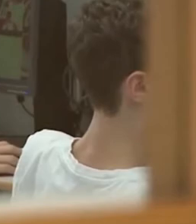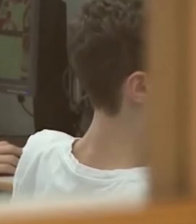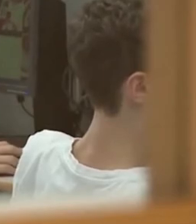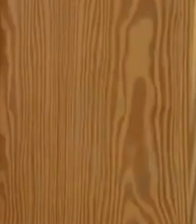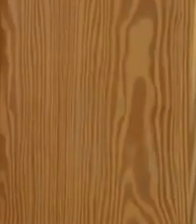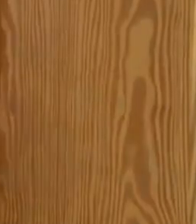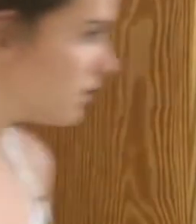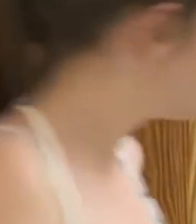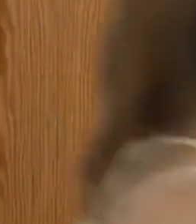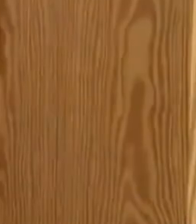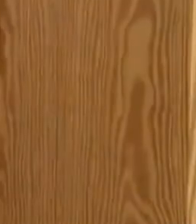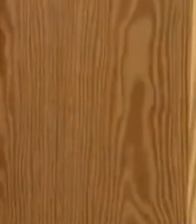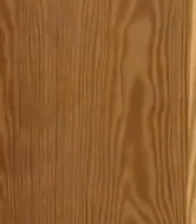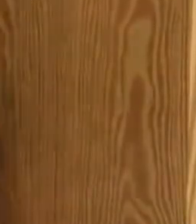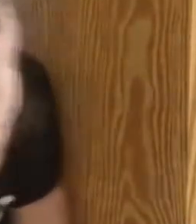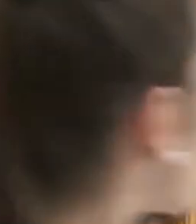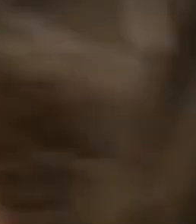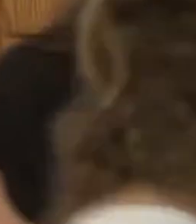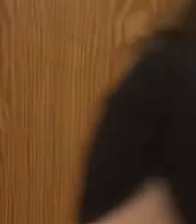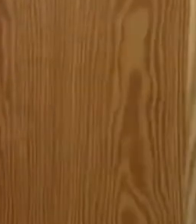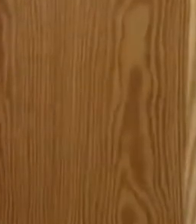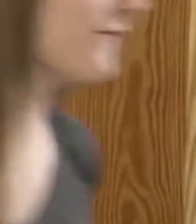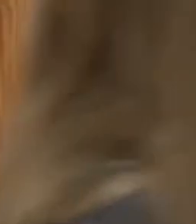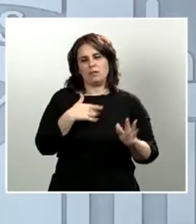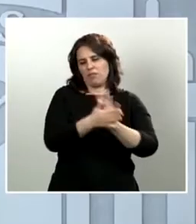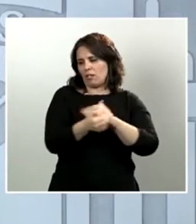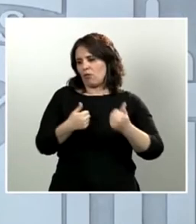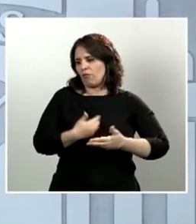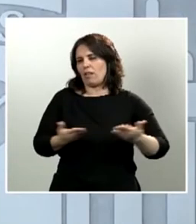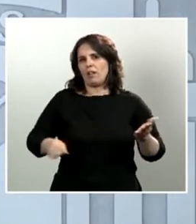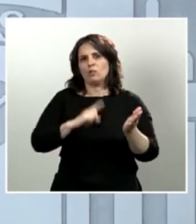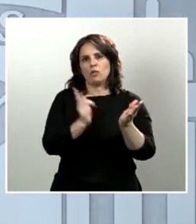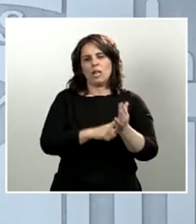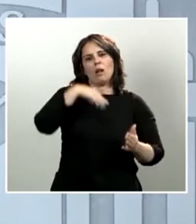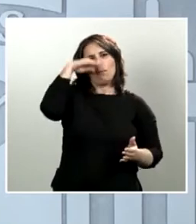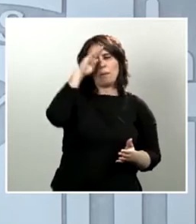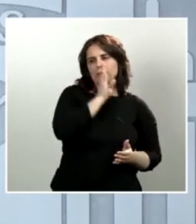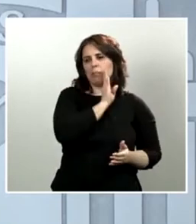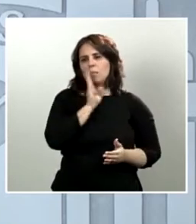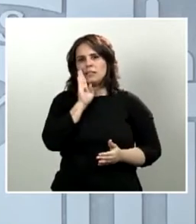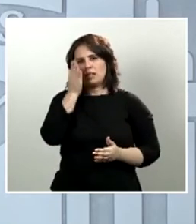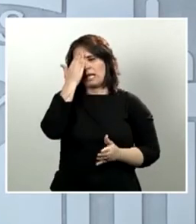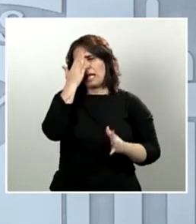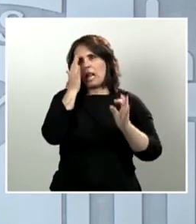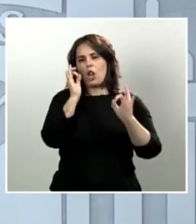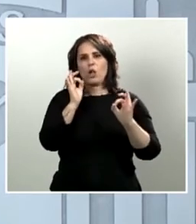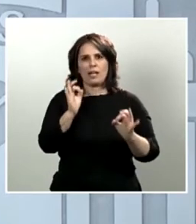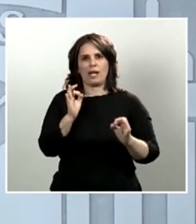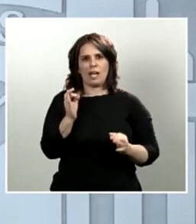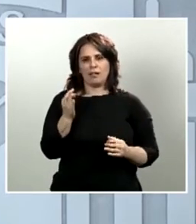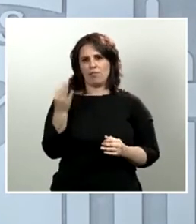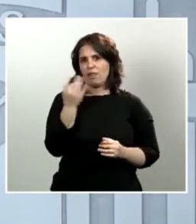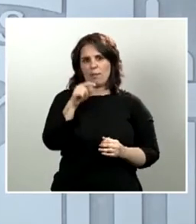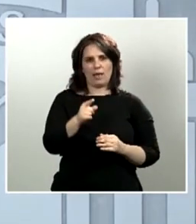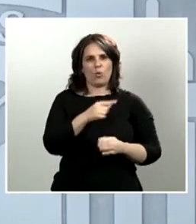élnek, a szupermarketbe, gyógyszertárba, illetve banki ügyeket intézni, jelentette be kedden a kormány szóvivője Maria Jesus